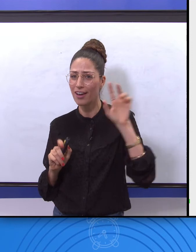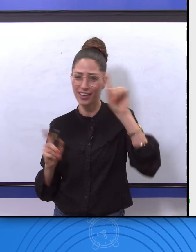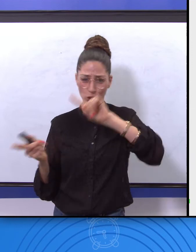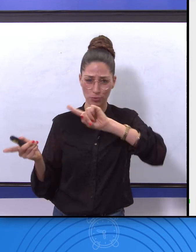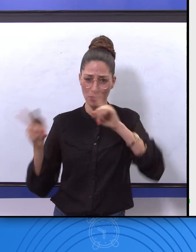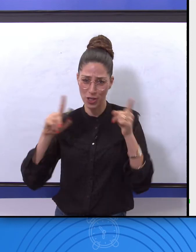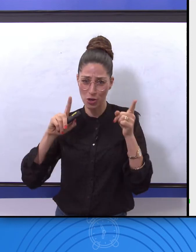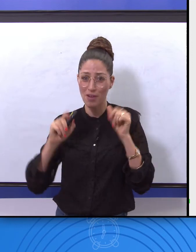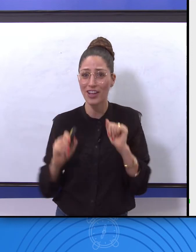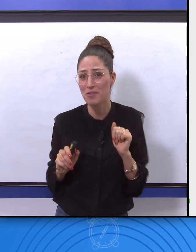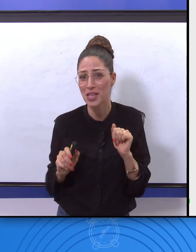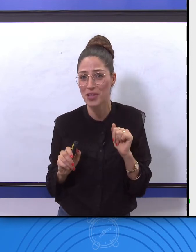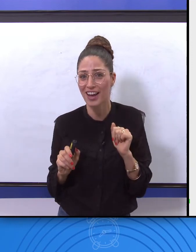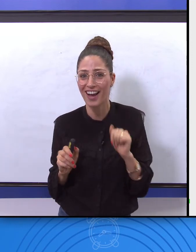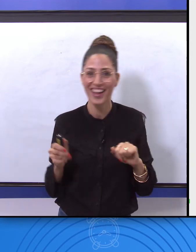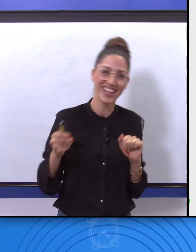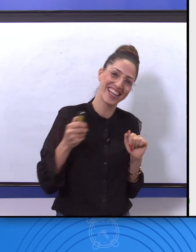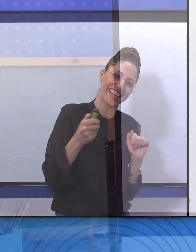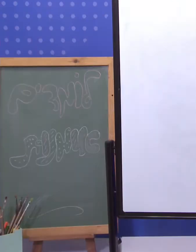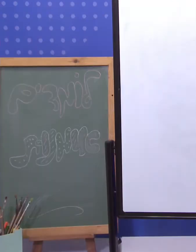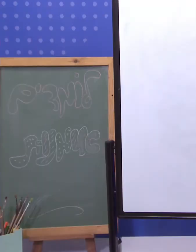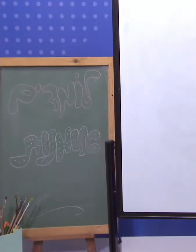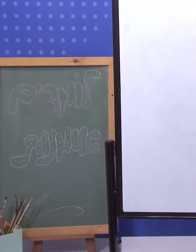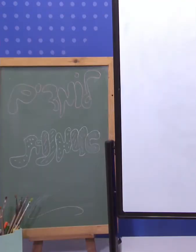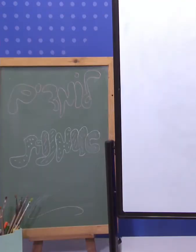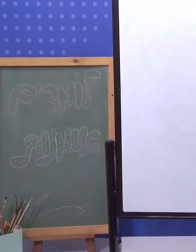כותבים, רושמים, רישום, הבנתם את הבדיחה?